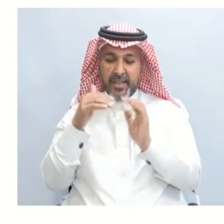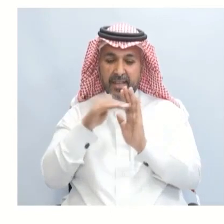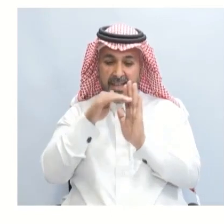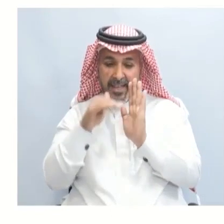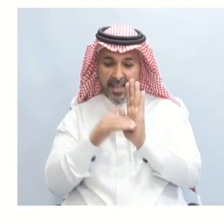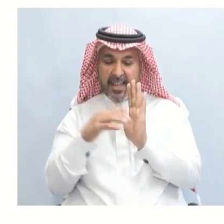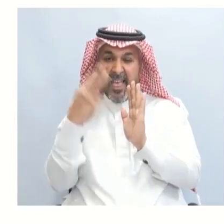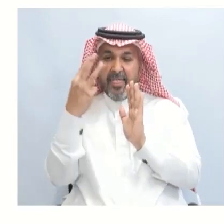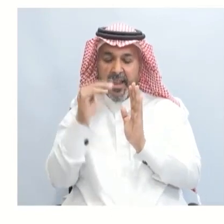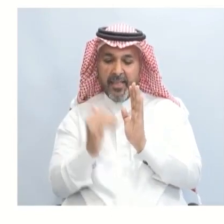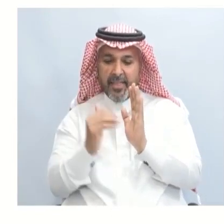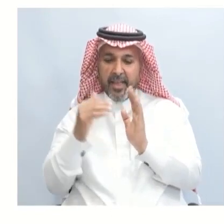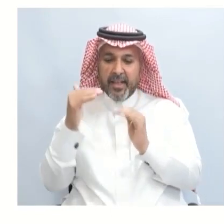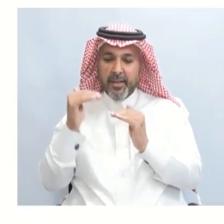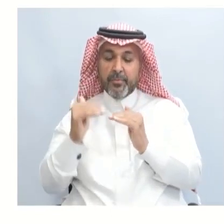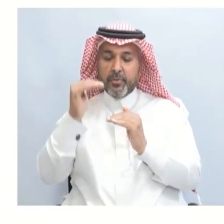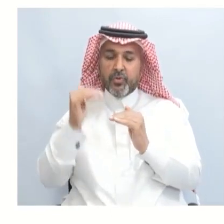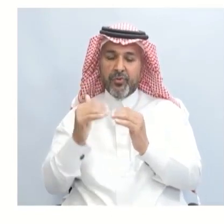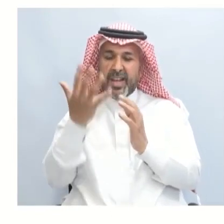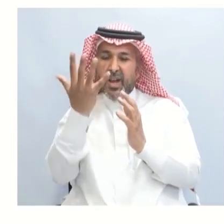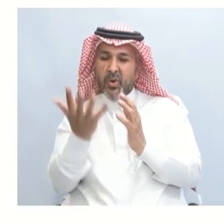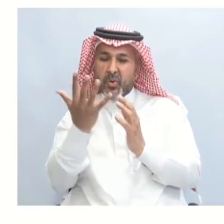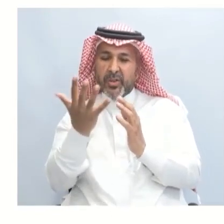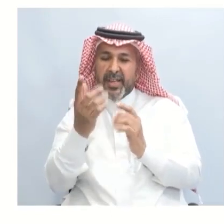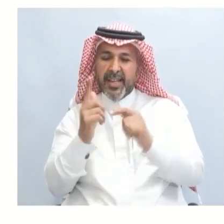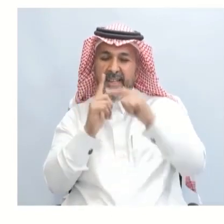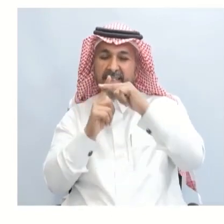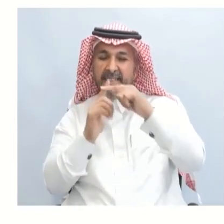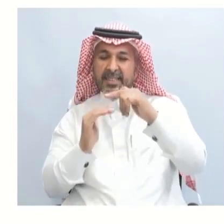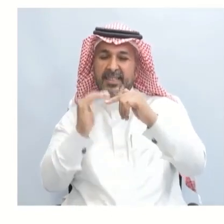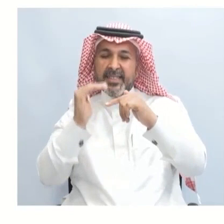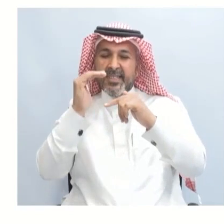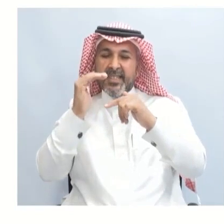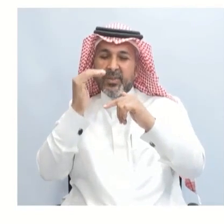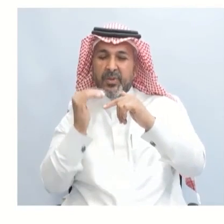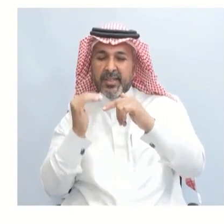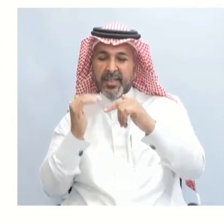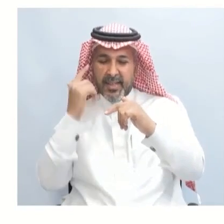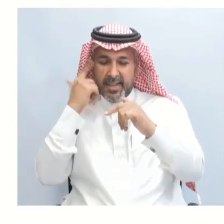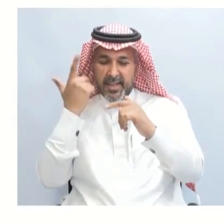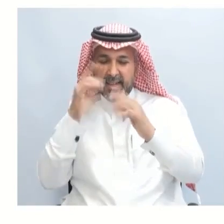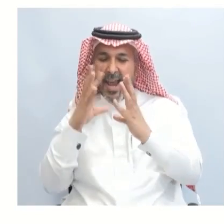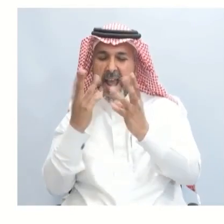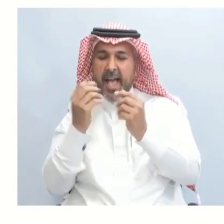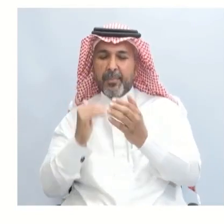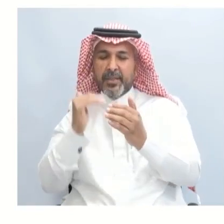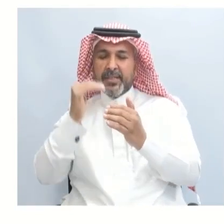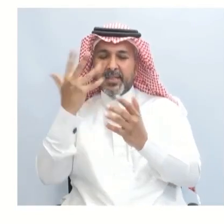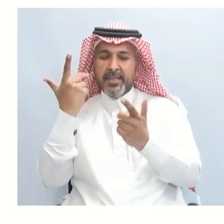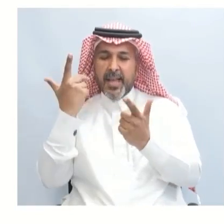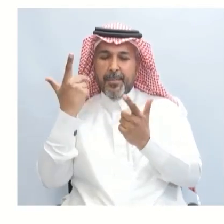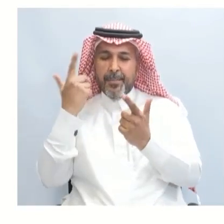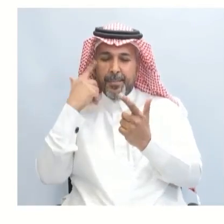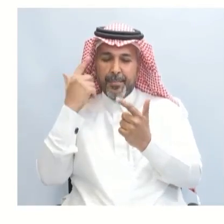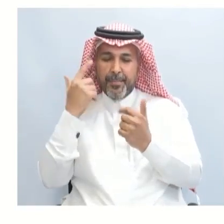فان الكتله في قانون نيوتن الرابع تتغير بمقدار فراغ كم ثلاثه ام 1 ام